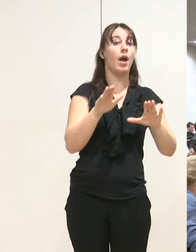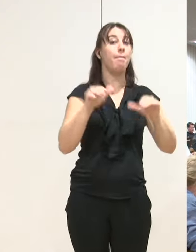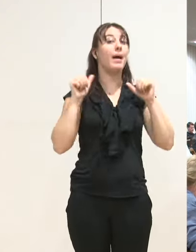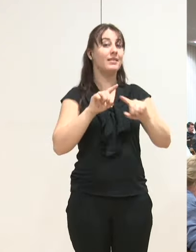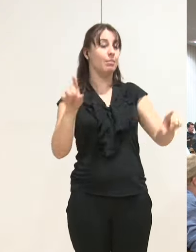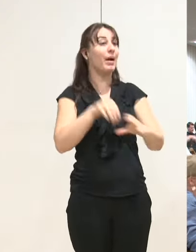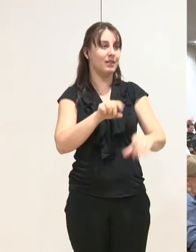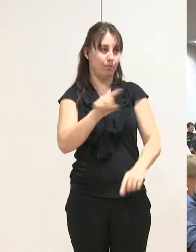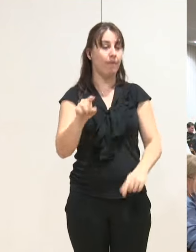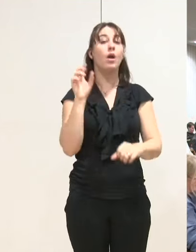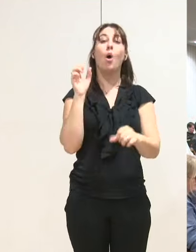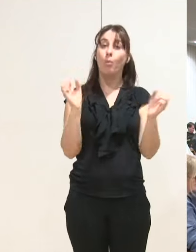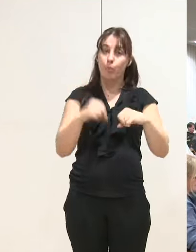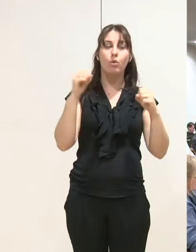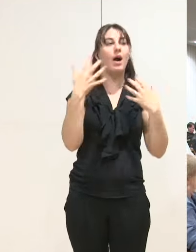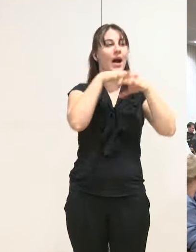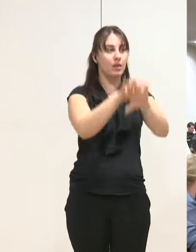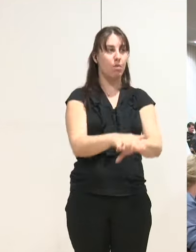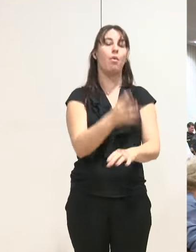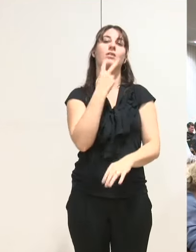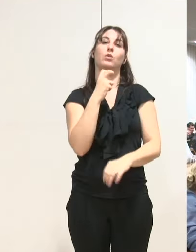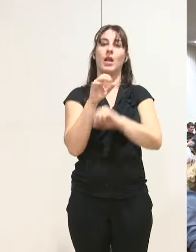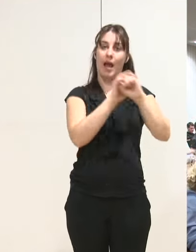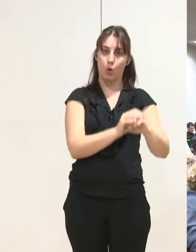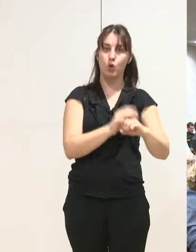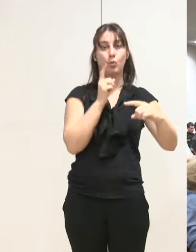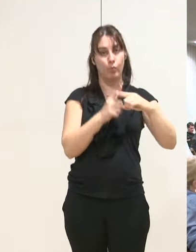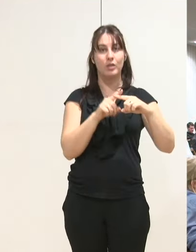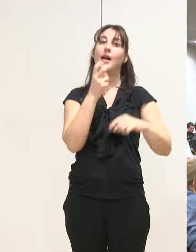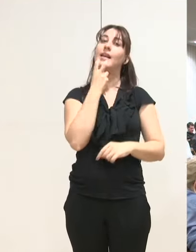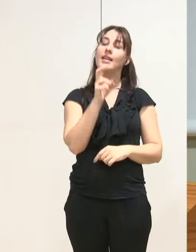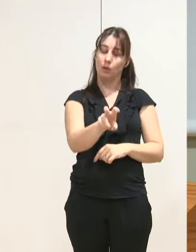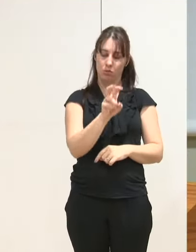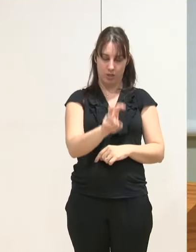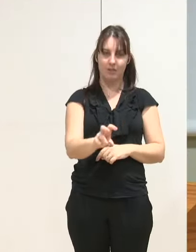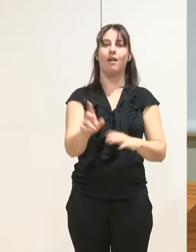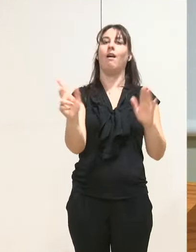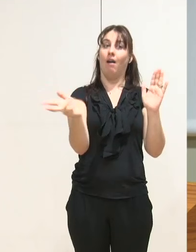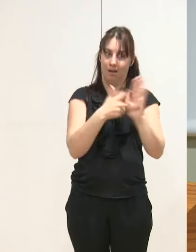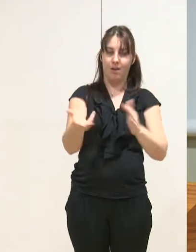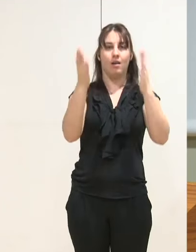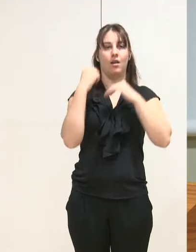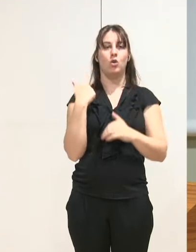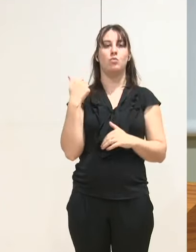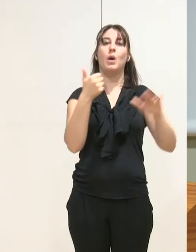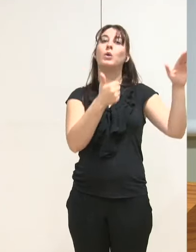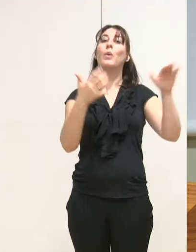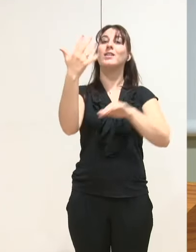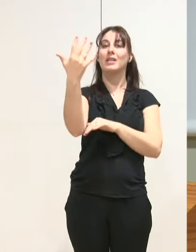pour le rassemblement citoyen de la gauche et des écologistes délibération adoptée délibération numéro